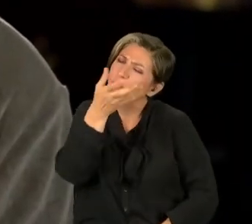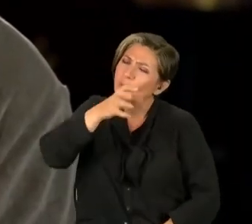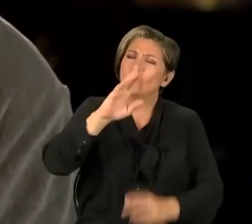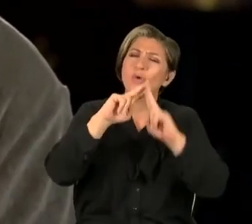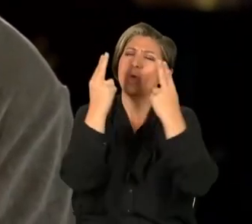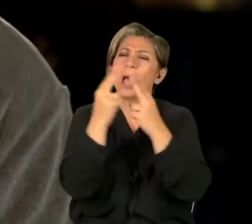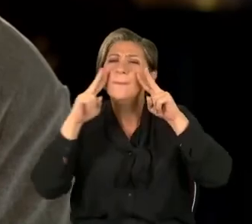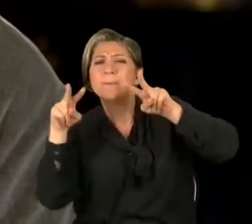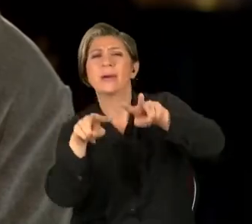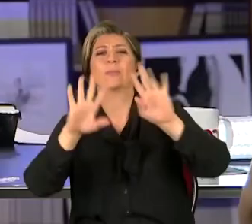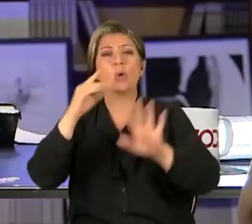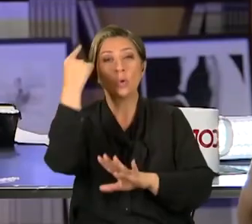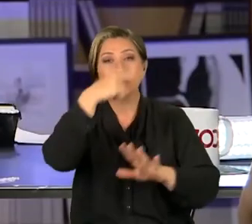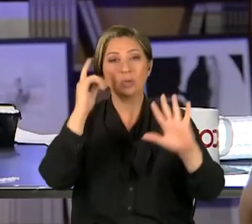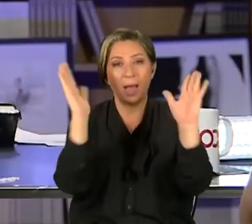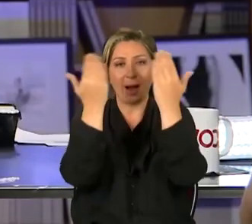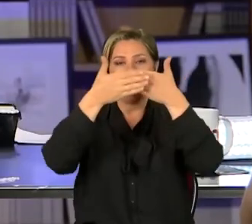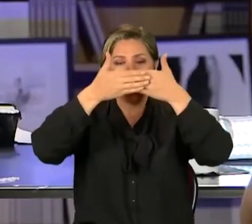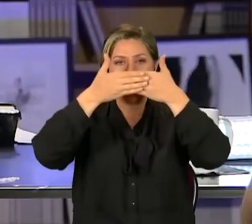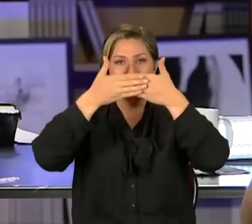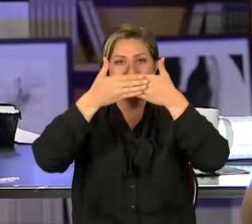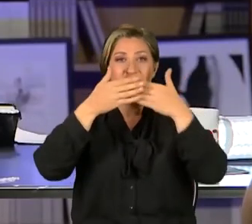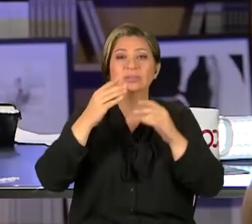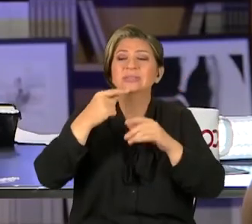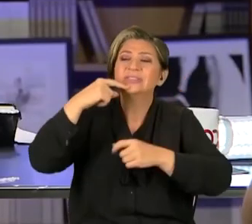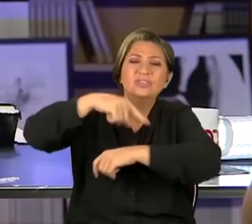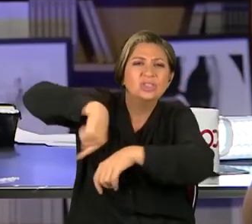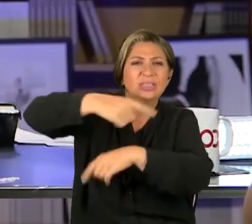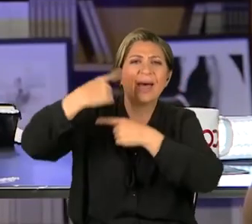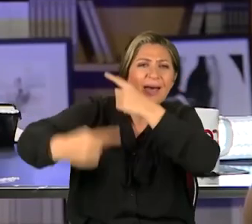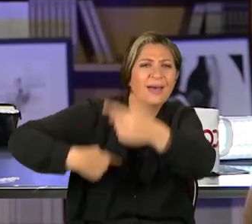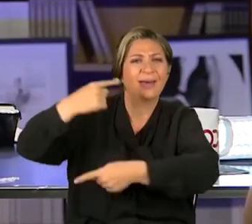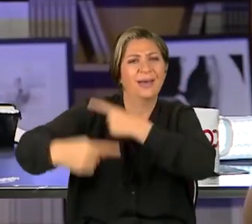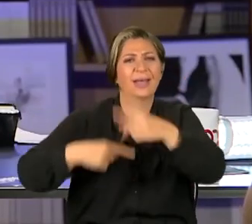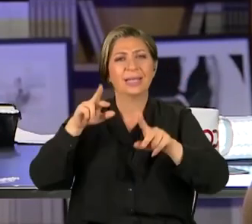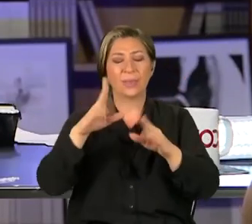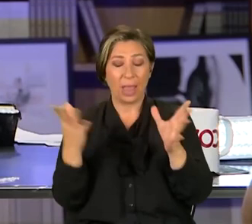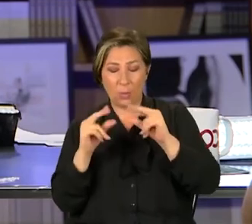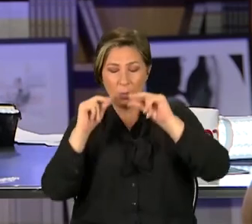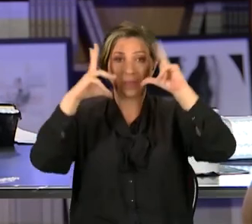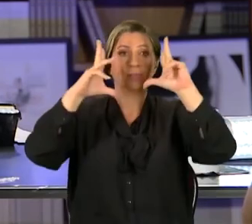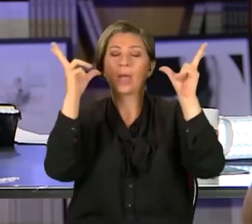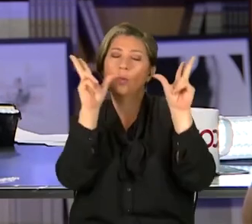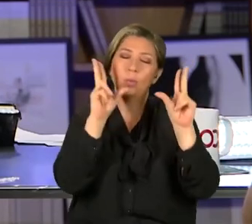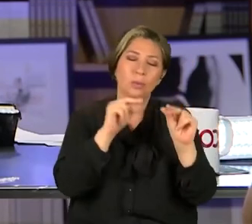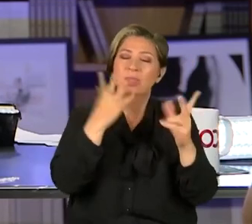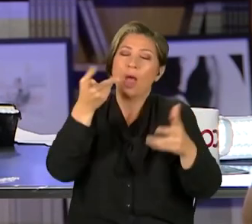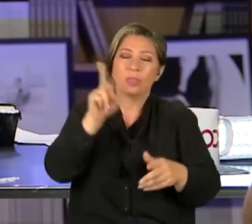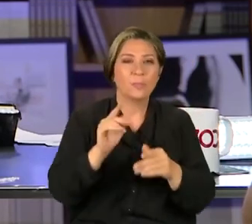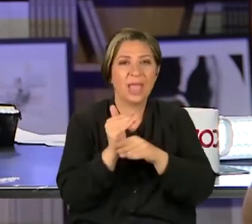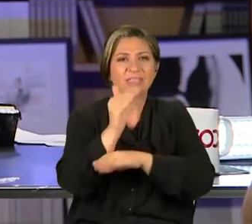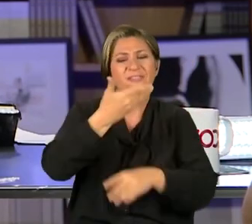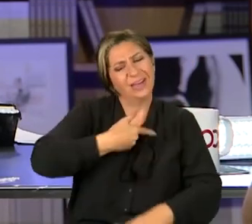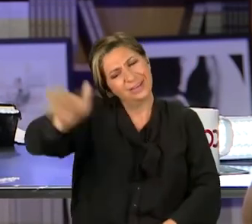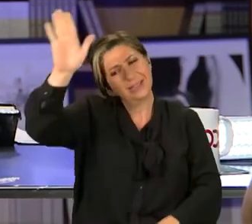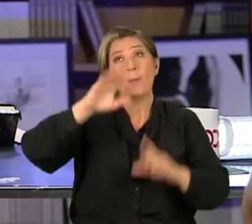dünya alem yüzüne kapanır O kapılar çığ gibi ne uyandım ne uyuttum ne öldüm ne yaşadım